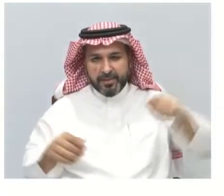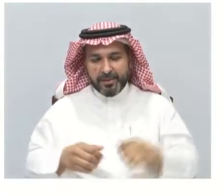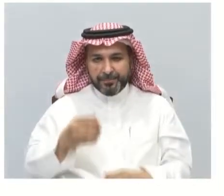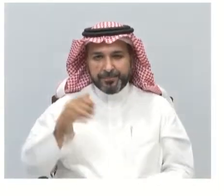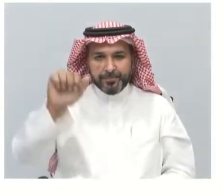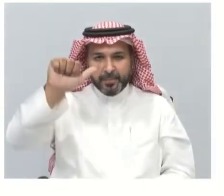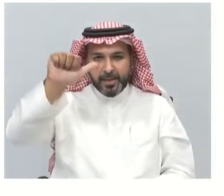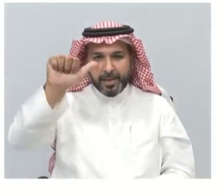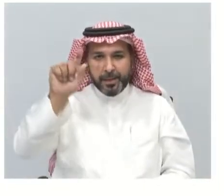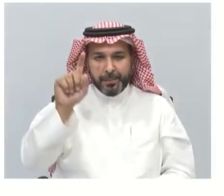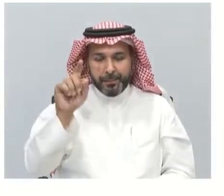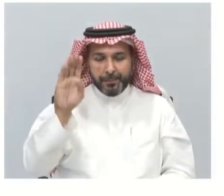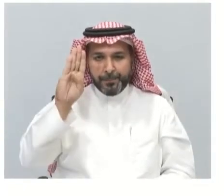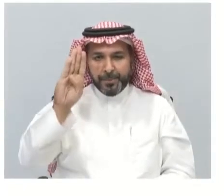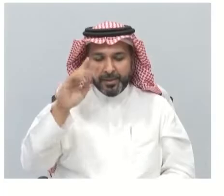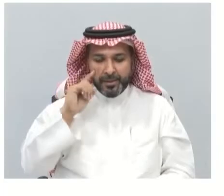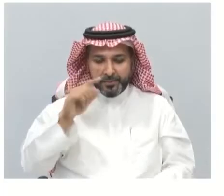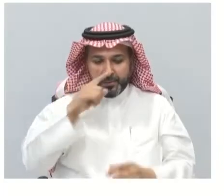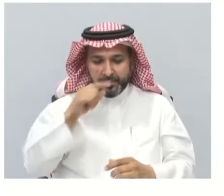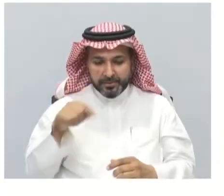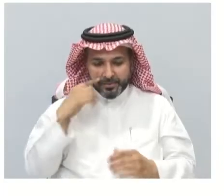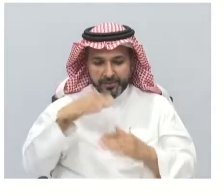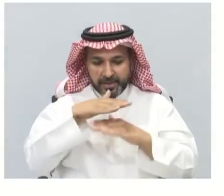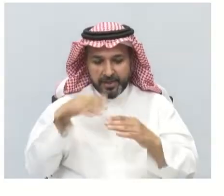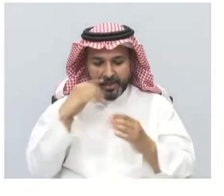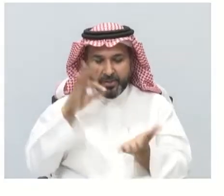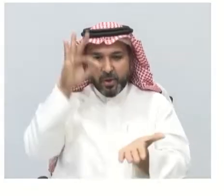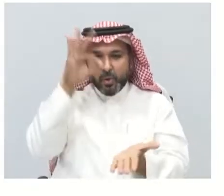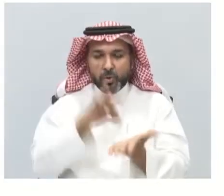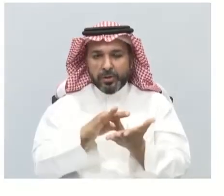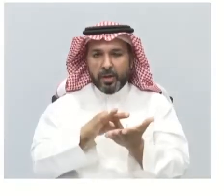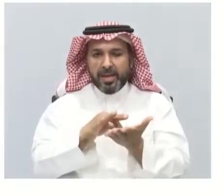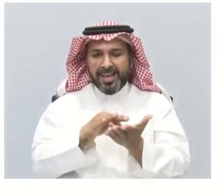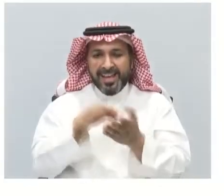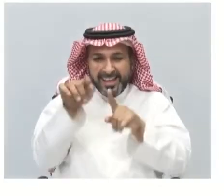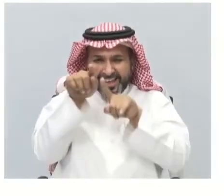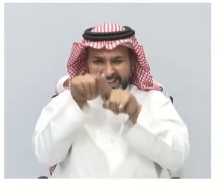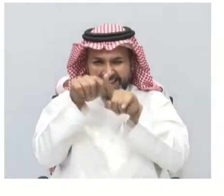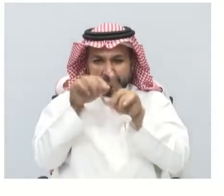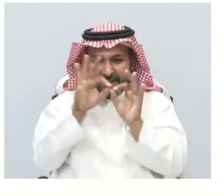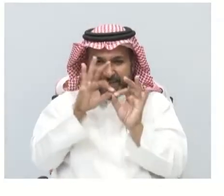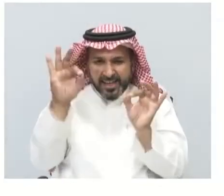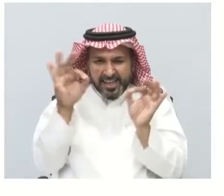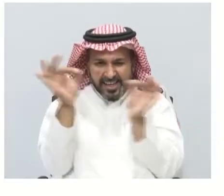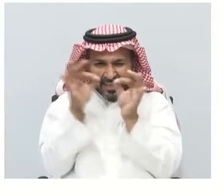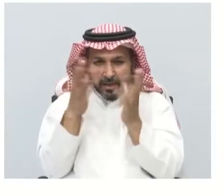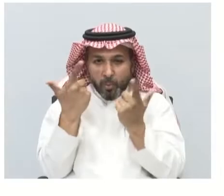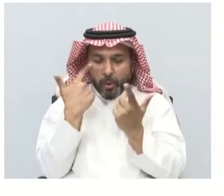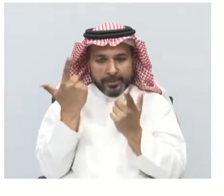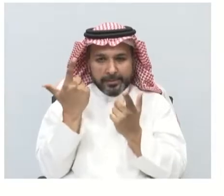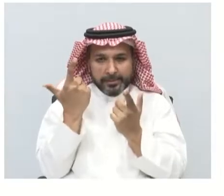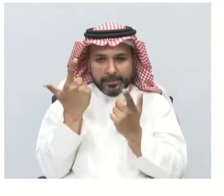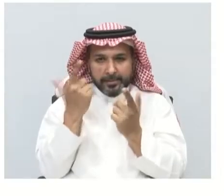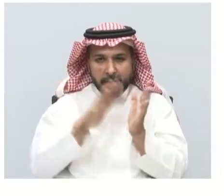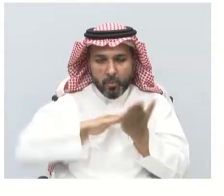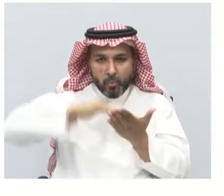لا تقع عليه هذا المستقيم الذي لايقع عليه وهذه هي ايش وهذه هي النقطه البعد بين نقطه ومستقيم لا تقع نقطه